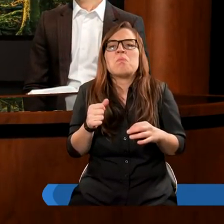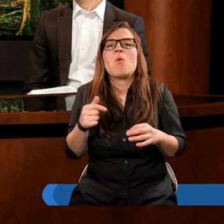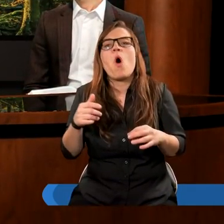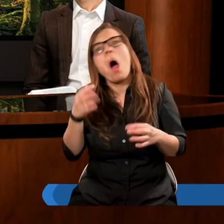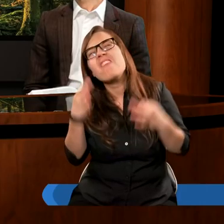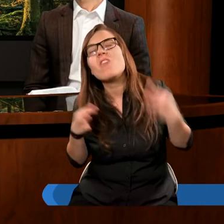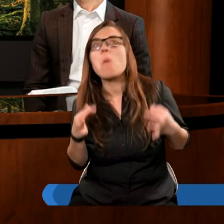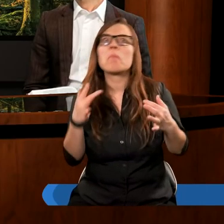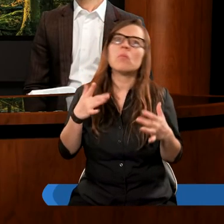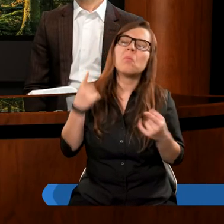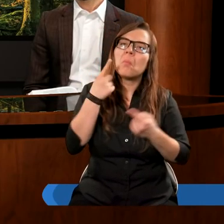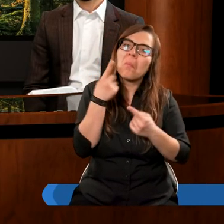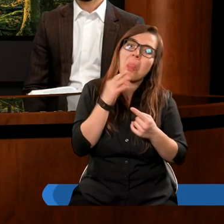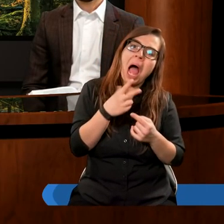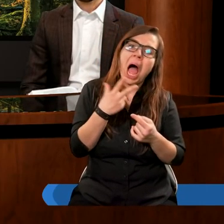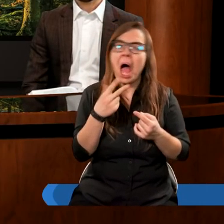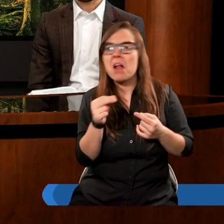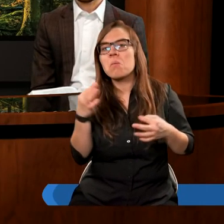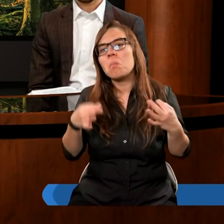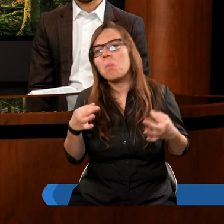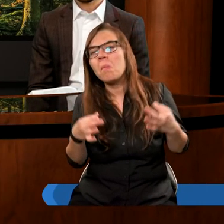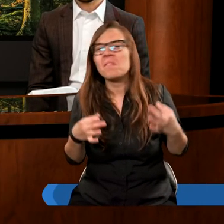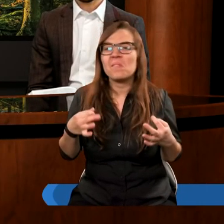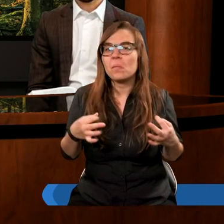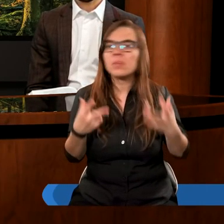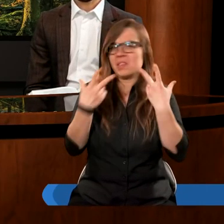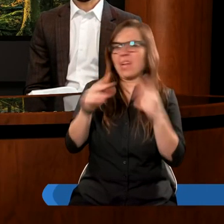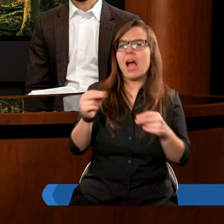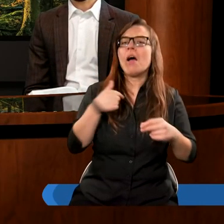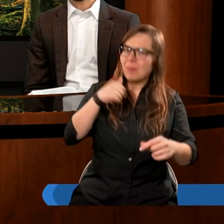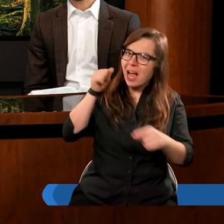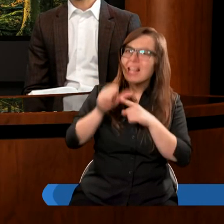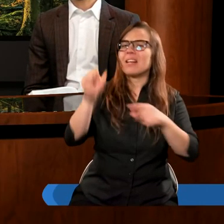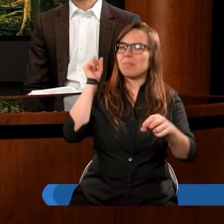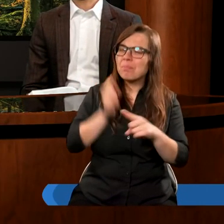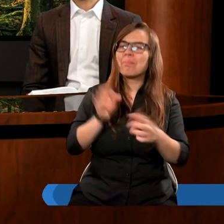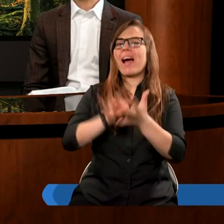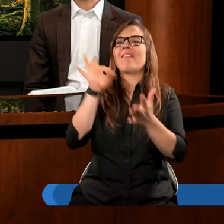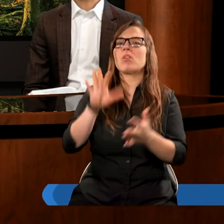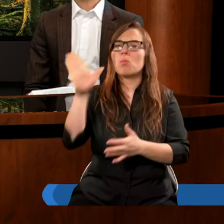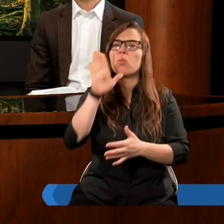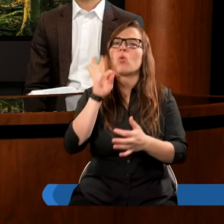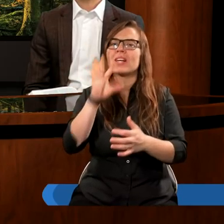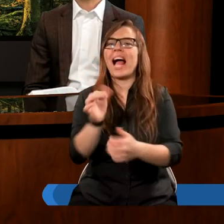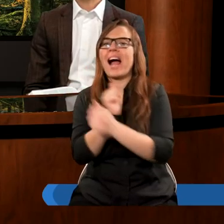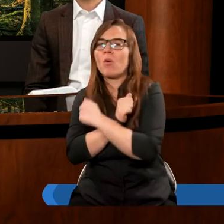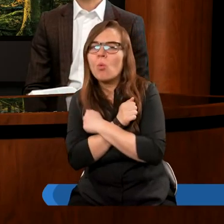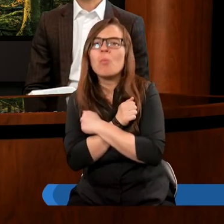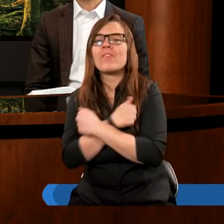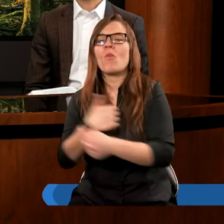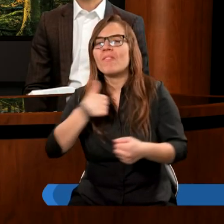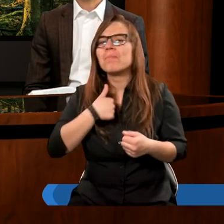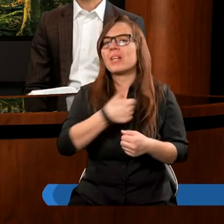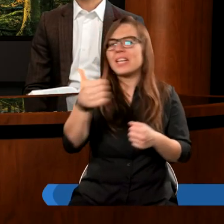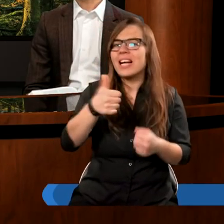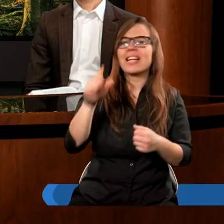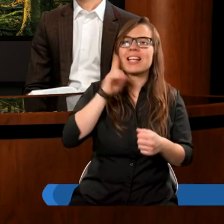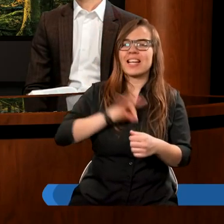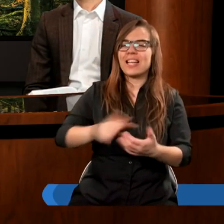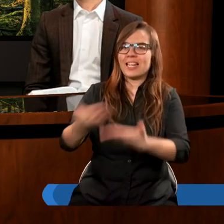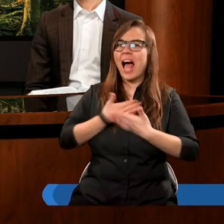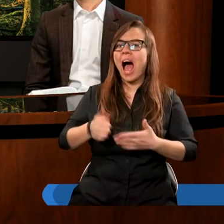Pisma Świętego, które znamy tak dobrze, że bowiem tak Bóg umiłował świat, że Syna swego jedynego dał,